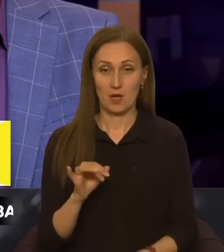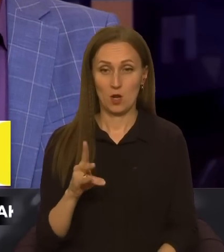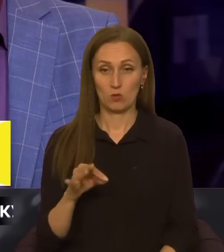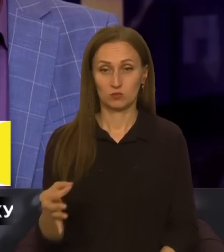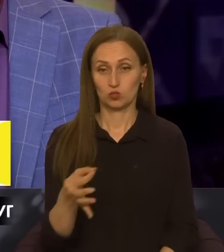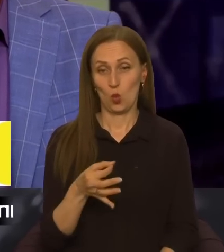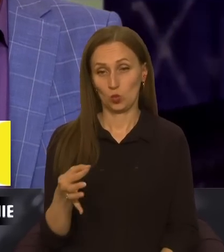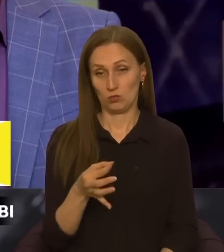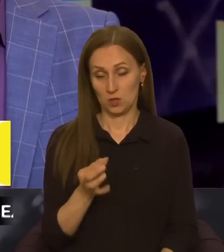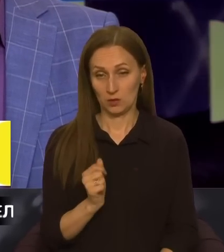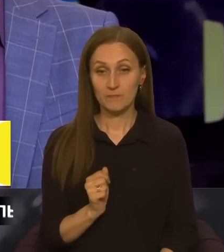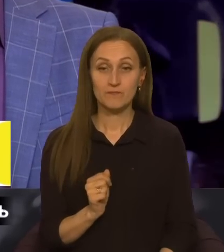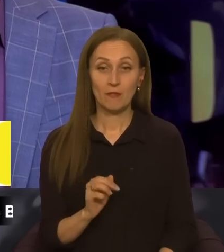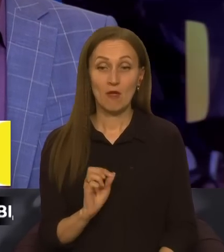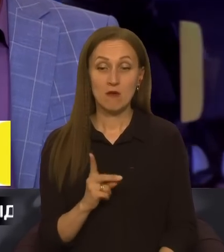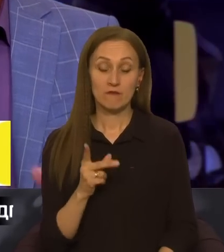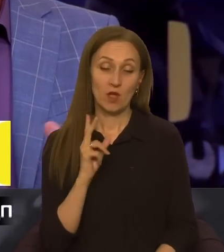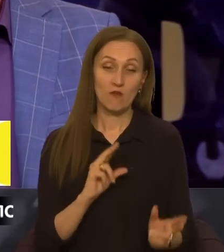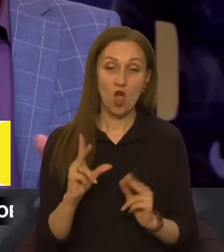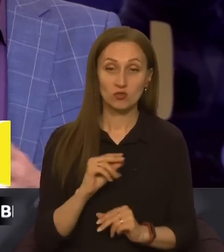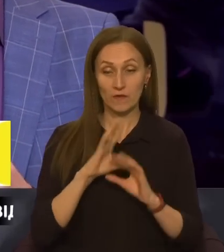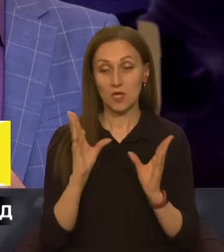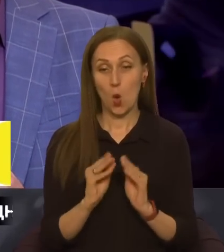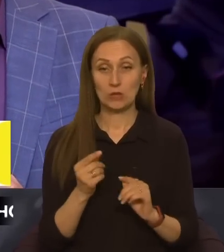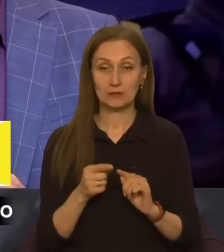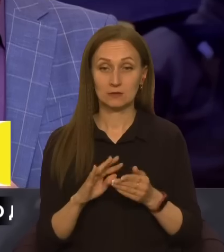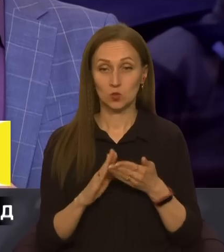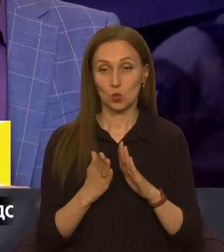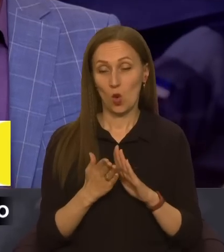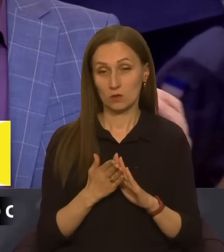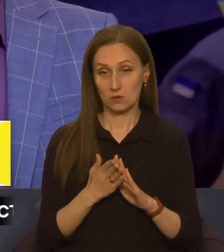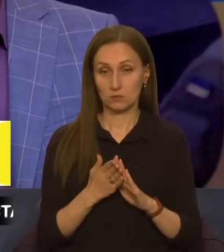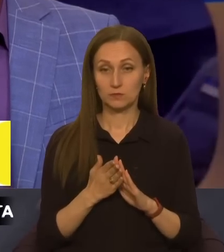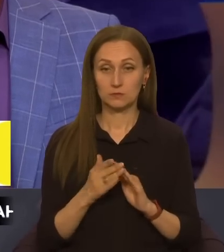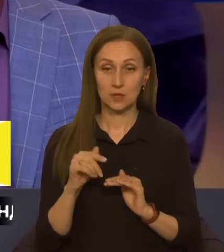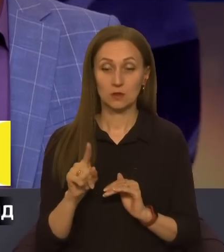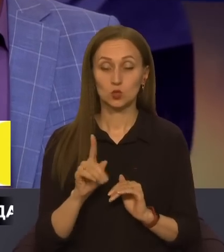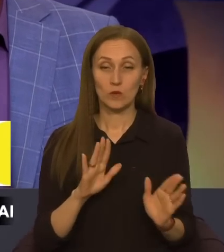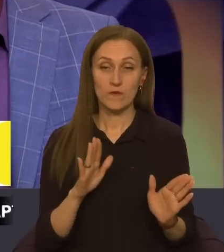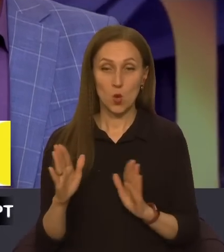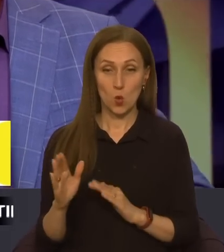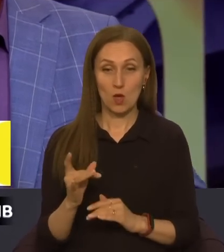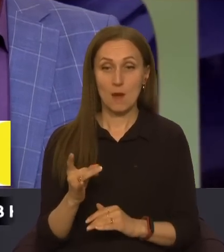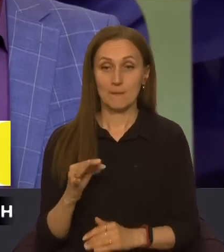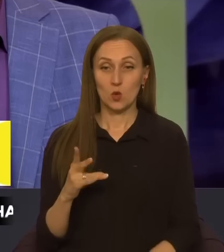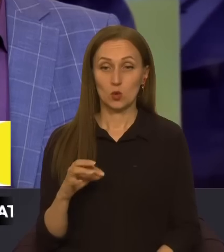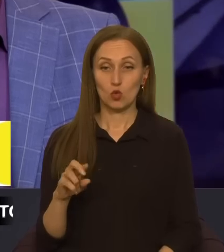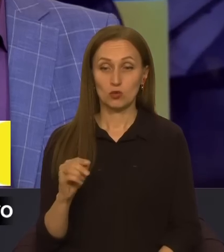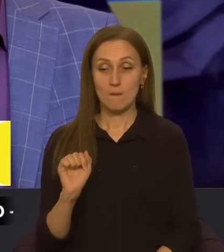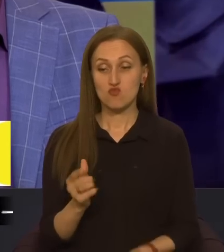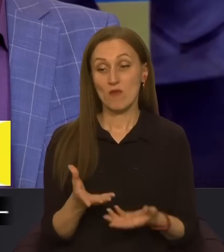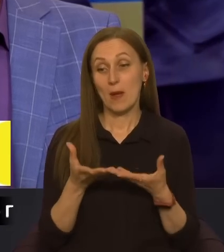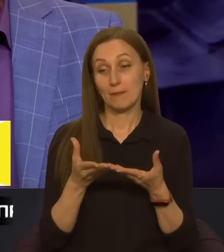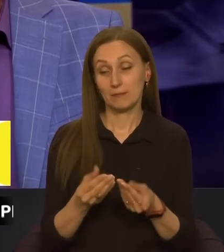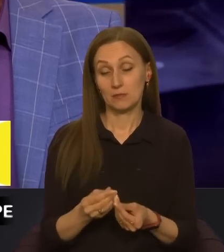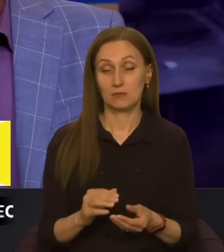Білгородській області. От як ви вважаєте, взагалом ця ситуація, те, що відбувається на Білгородщині, може вплинути